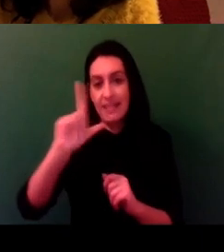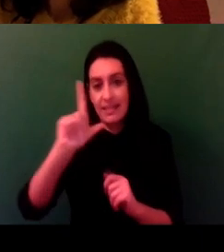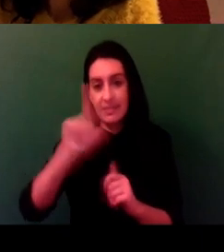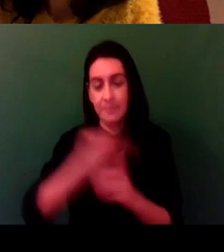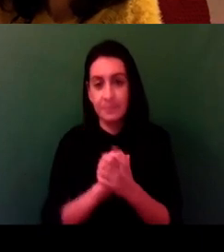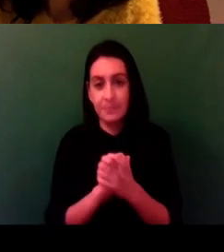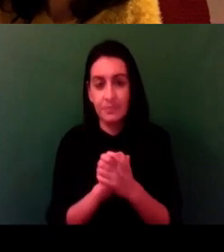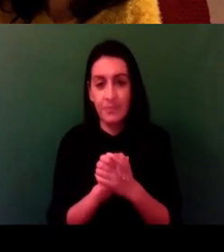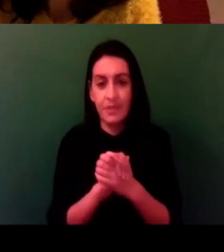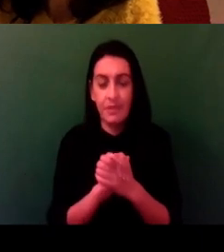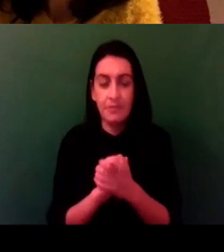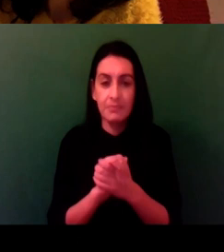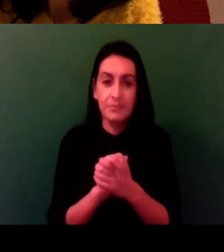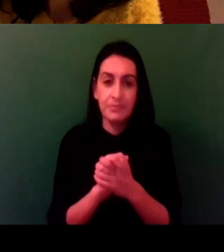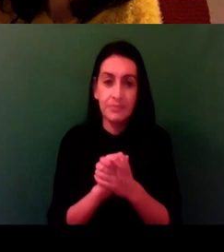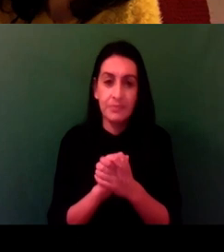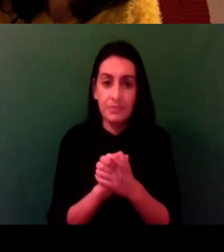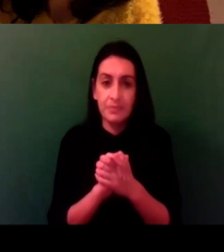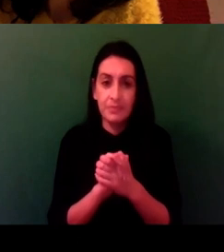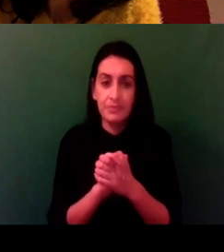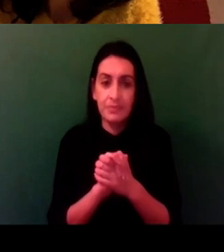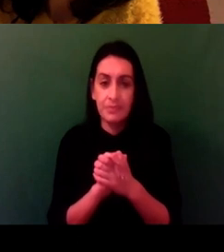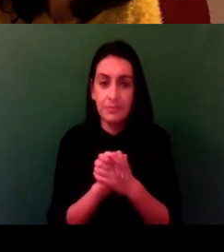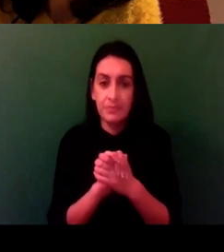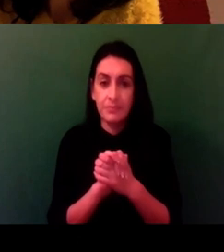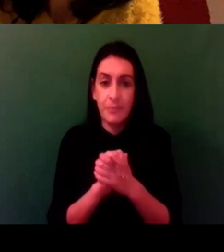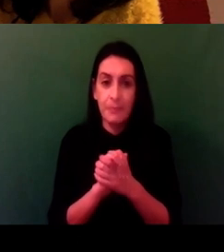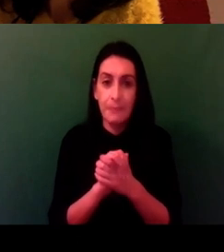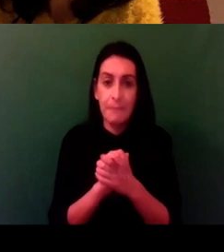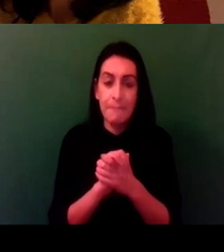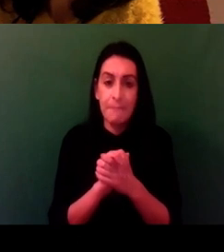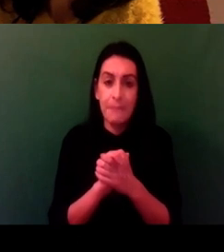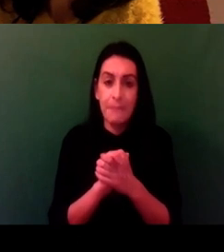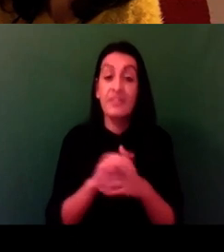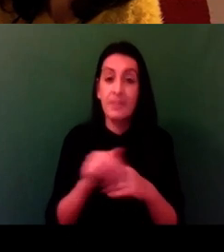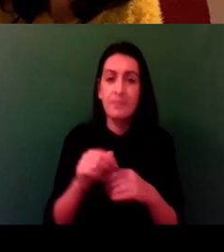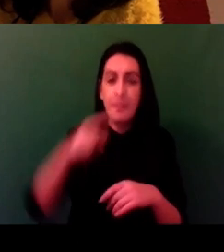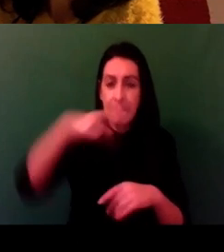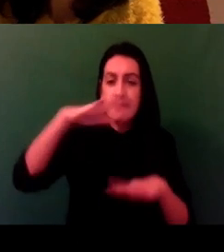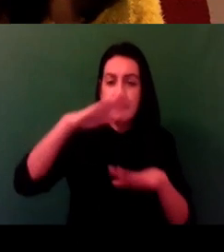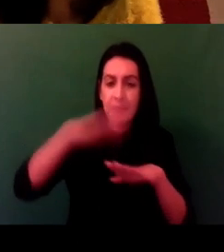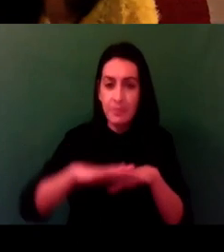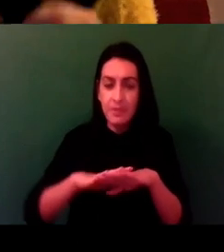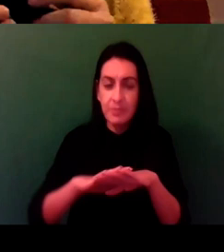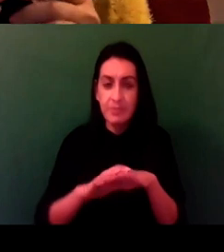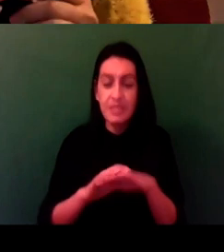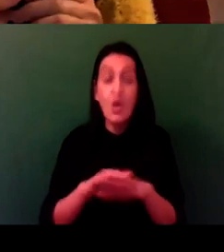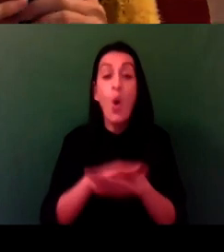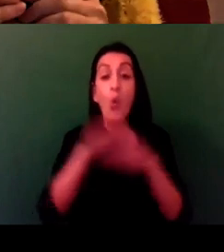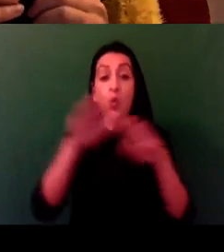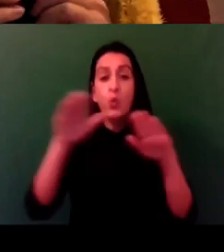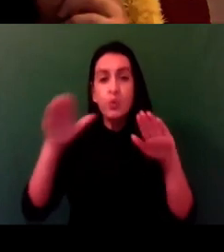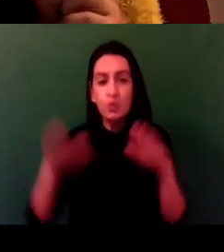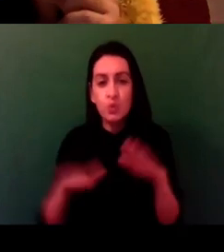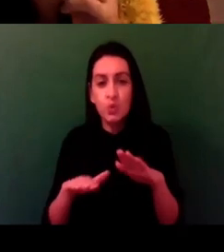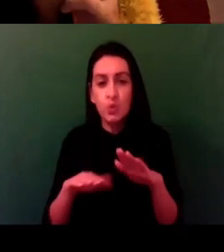her çizginin müzakereye açık olduğunu ve politik olduğunu fark etmemiz gerekiyor. Yani burada katılımın siyasetini konuştuk ama aslında tasarımın